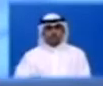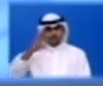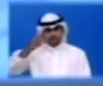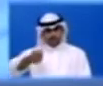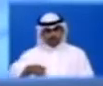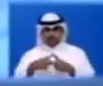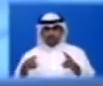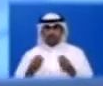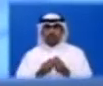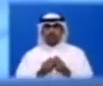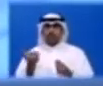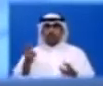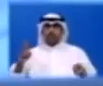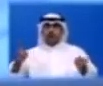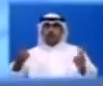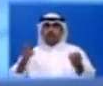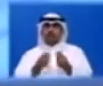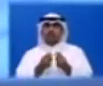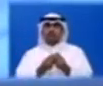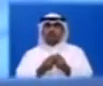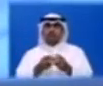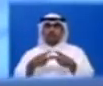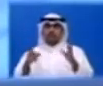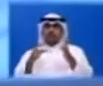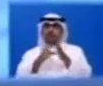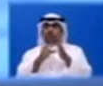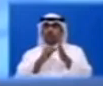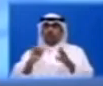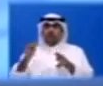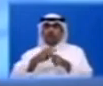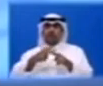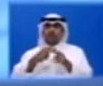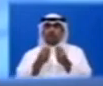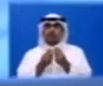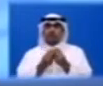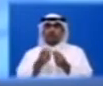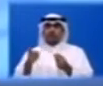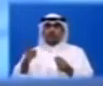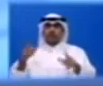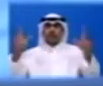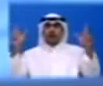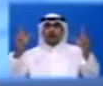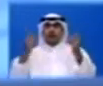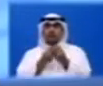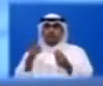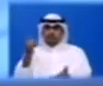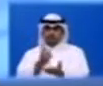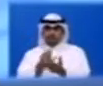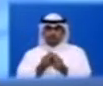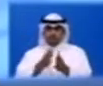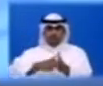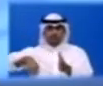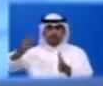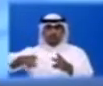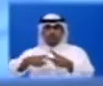اهلا بكم من جديد في اطار الاحتفال بذكرى اعلان دستوري دوله الكويت نظمت اداره الاعلام في الامان العامه لمجلس